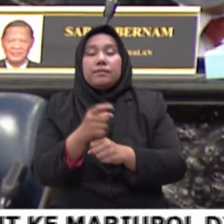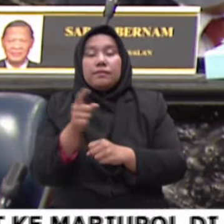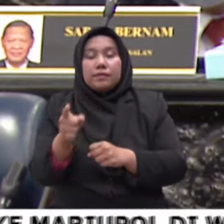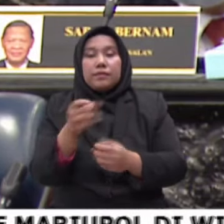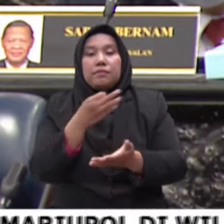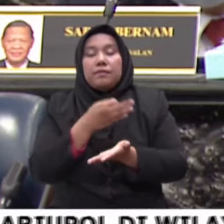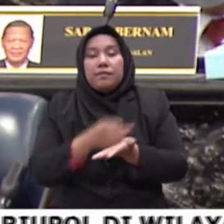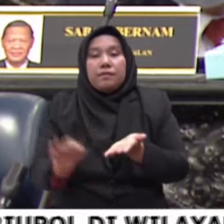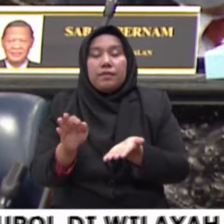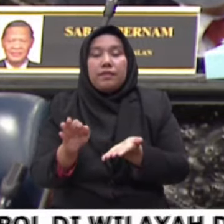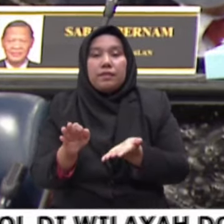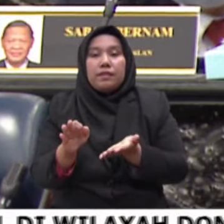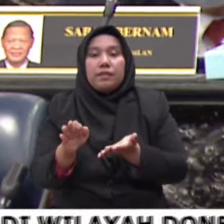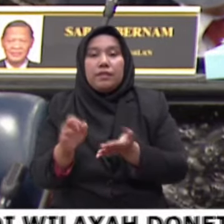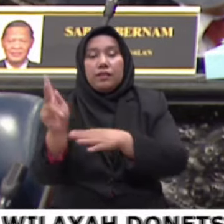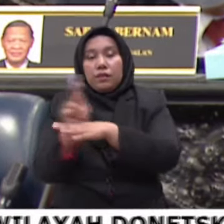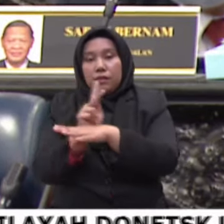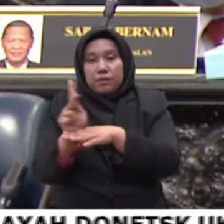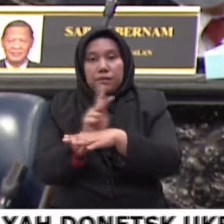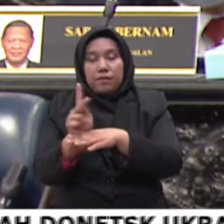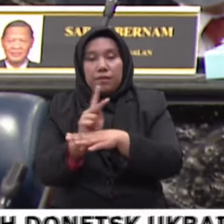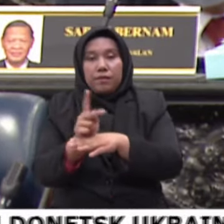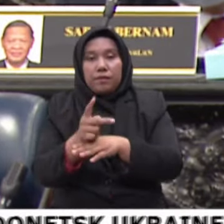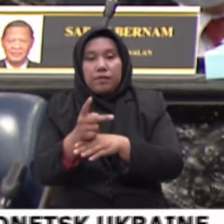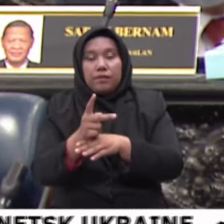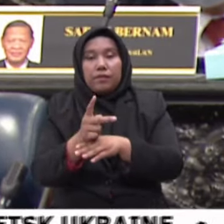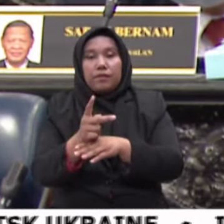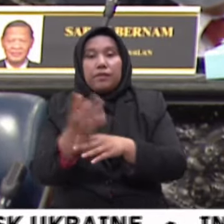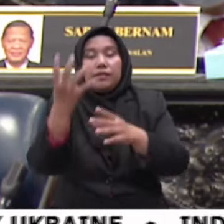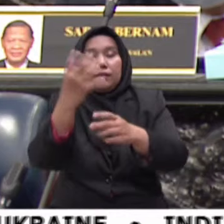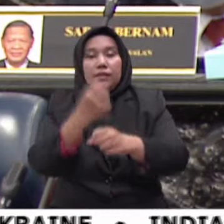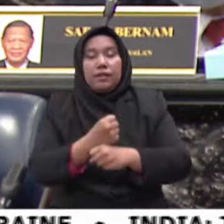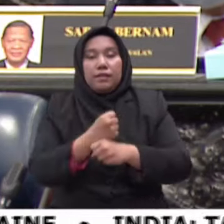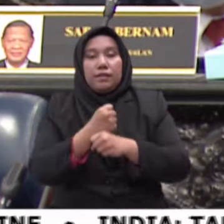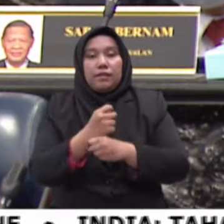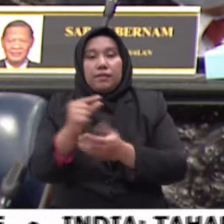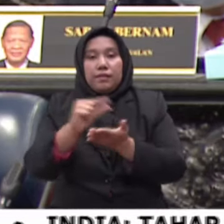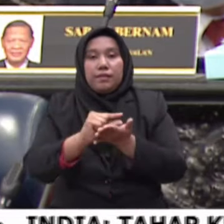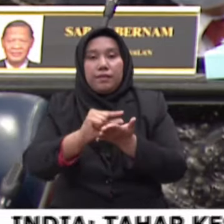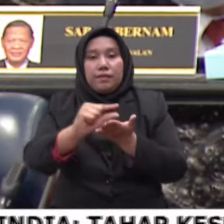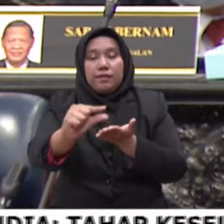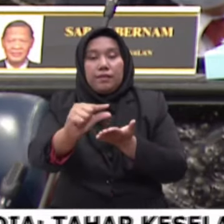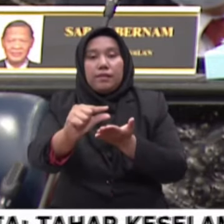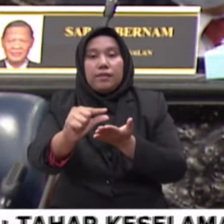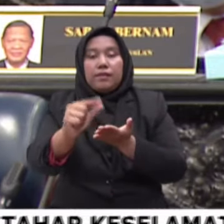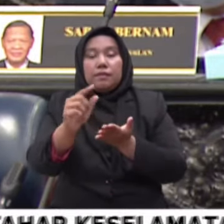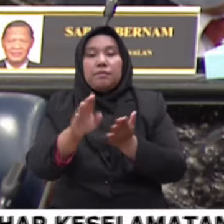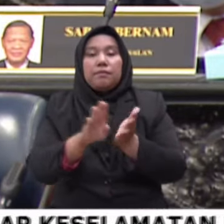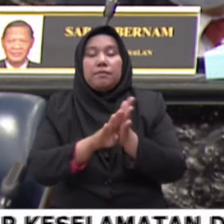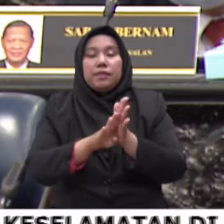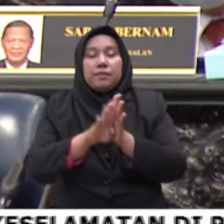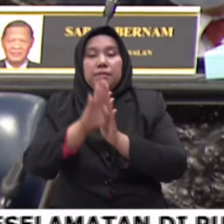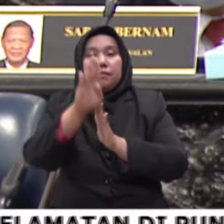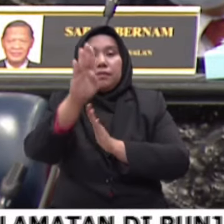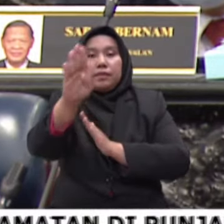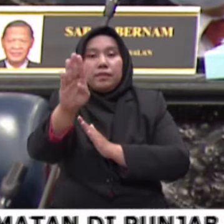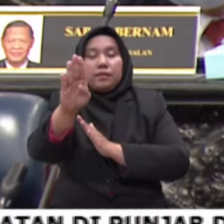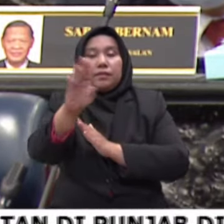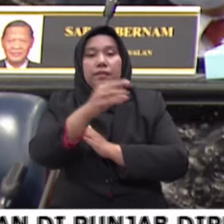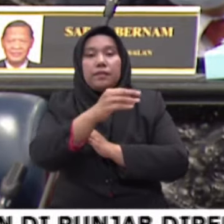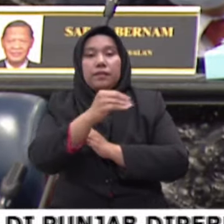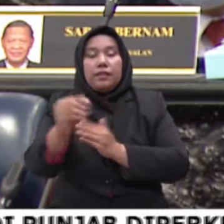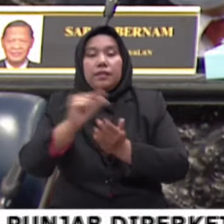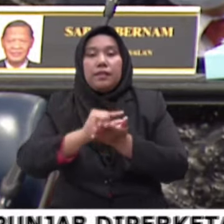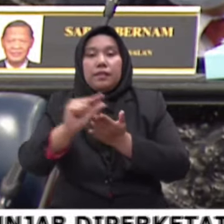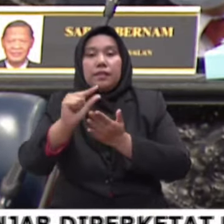menggagalkan koperasi untuk mendapatkan geran pembangunan ataupun geran untuk